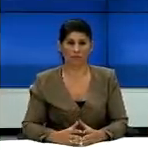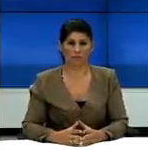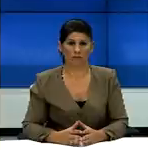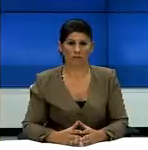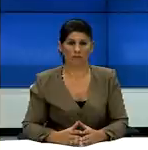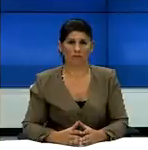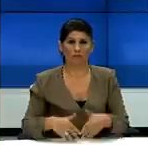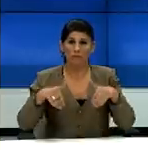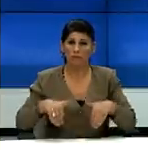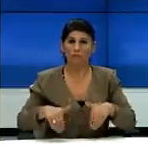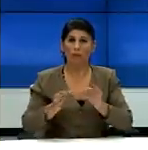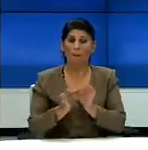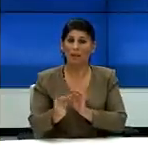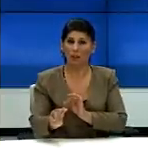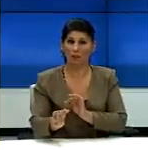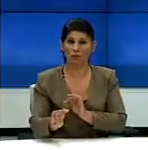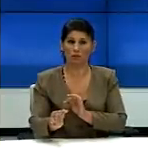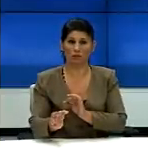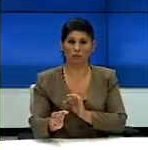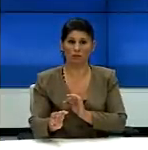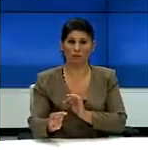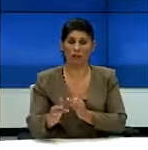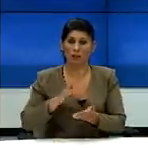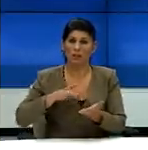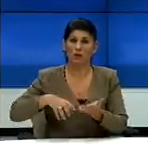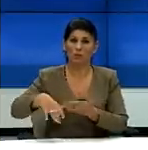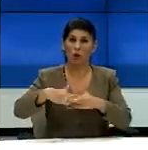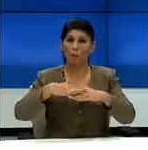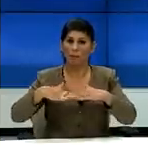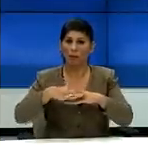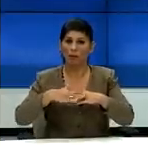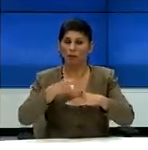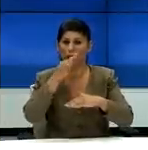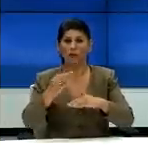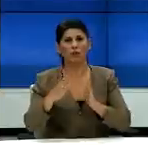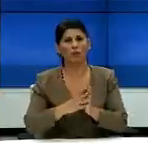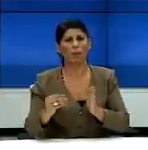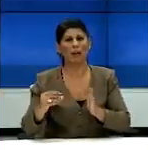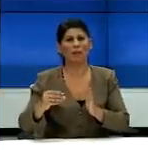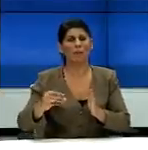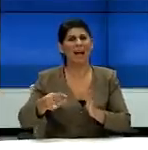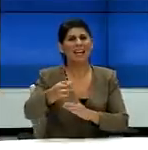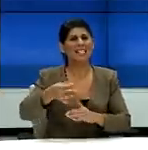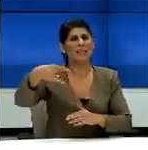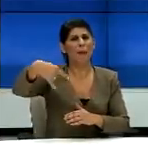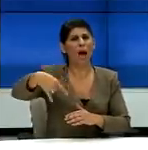για την τήρηση των μέτρων σε τοπικό επίπεδο. Αναφερθήκατε στο παράδειγμα της Πάρου.